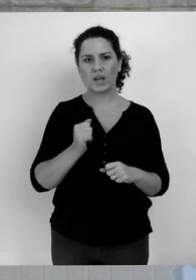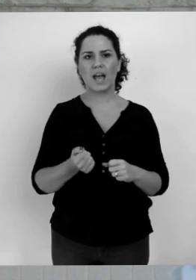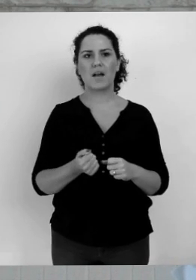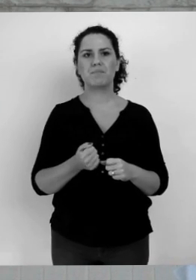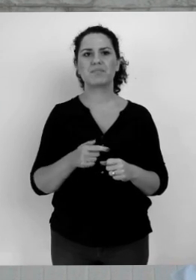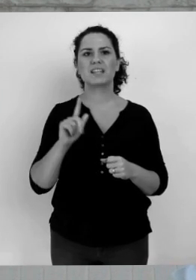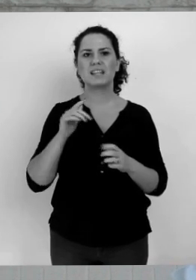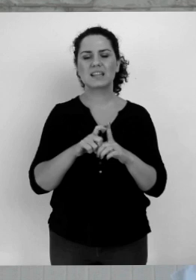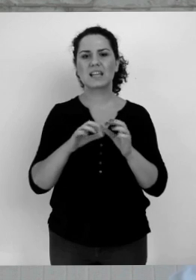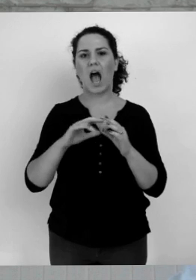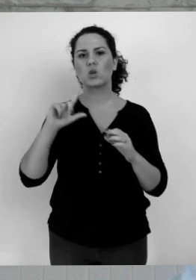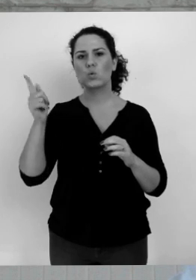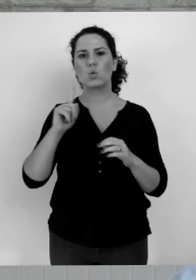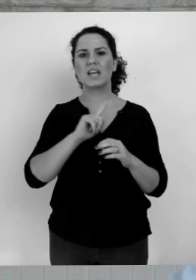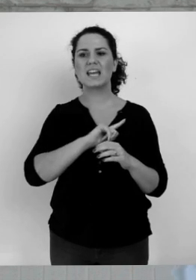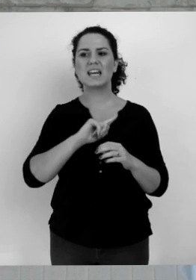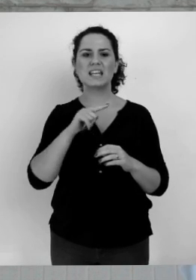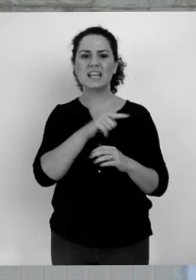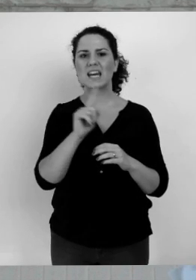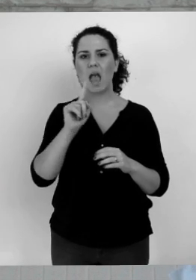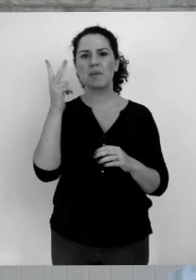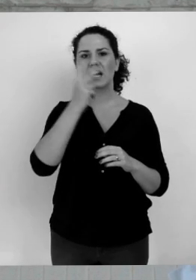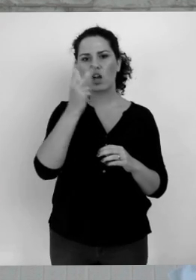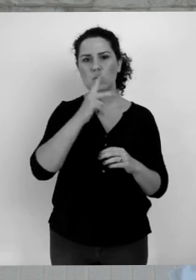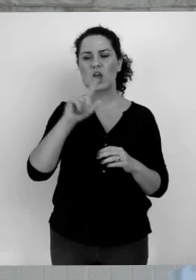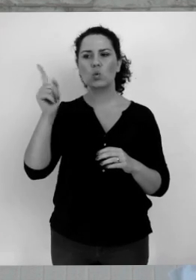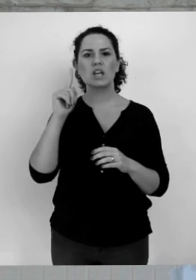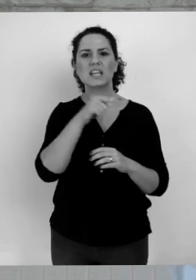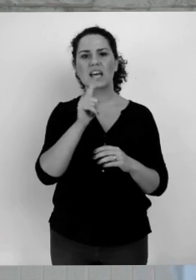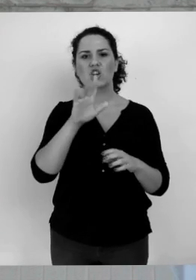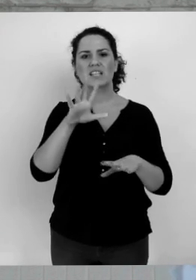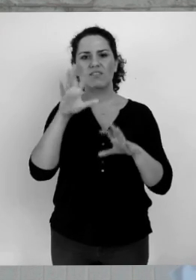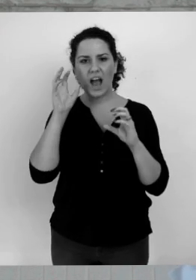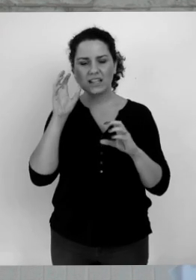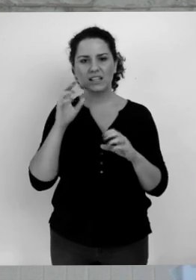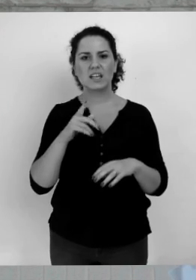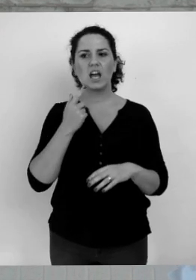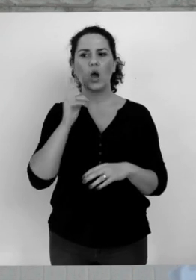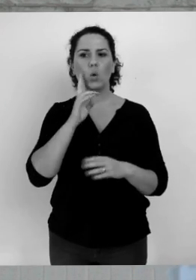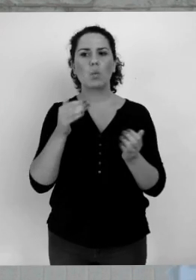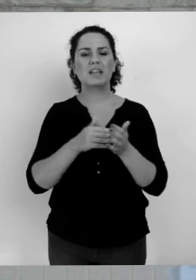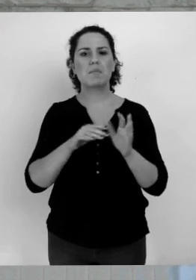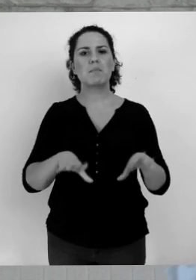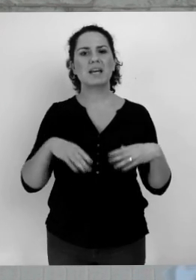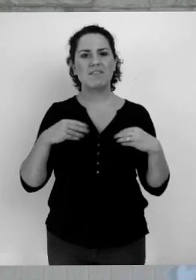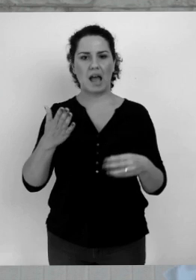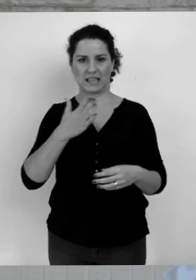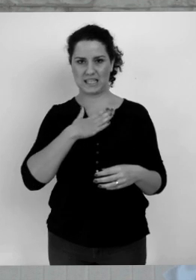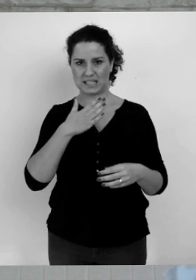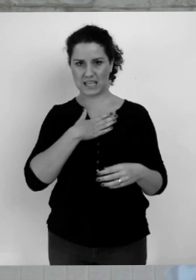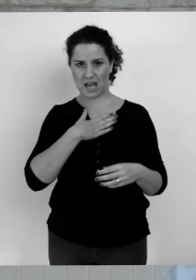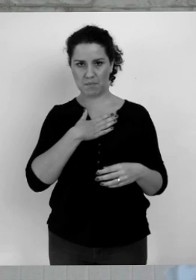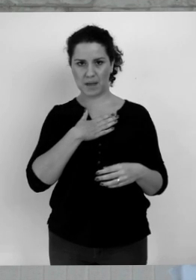da drugi ne bi njih razumeli, da drugi njih neće shvatiti. Gluhi bi trebali prihvatiti